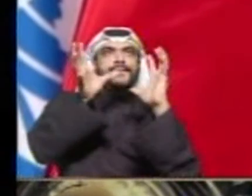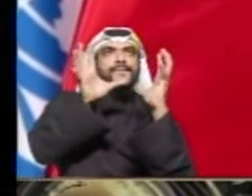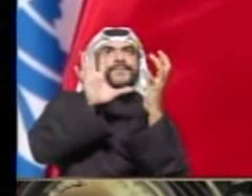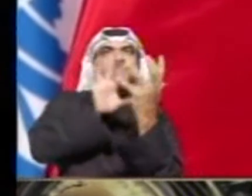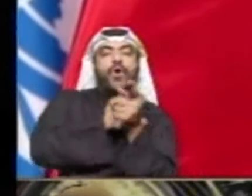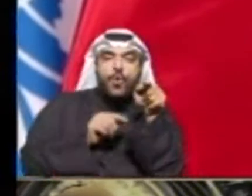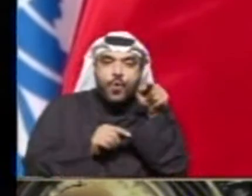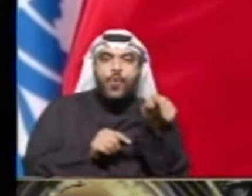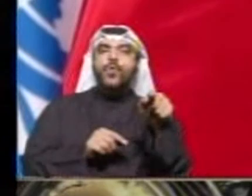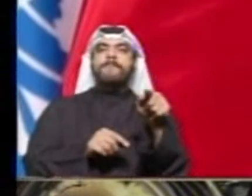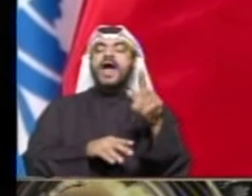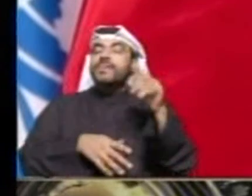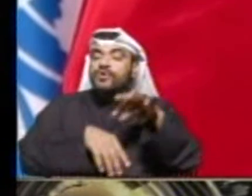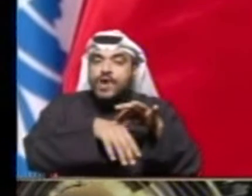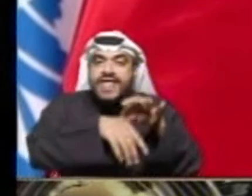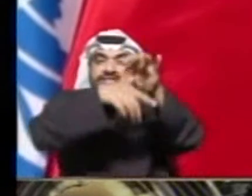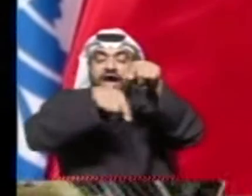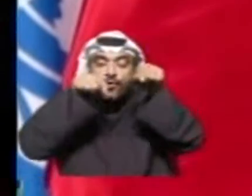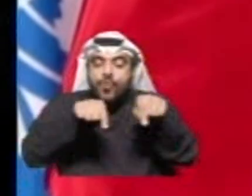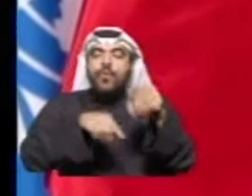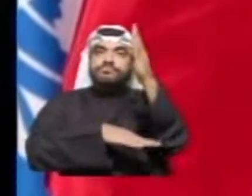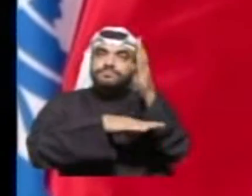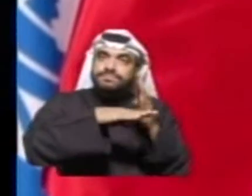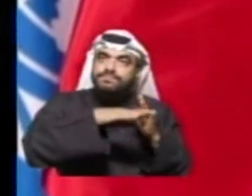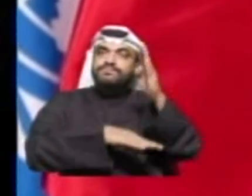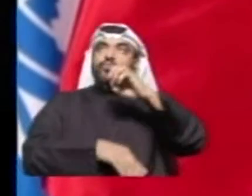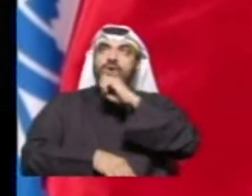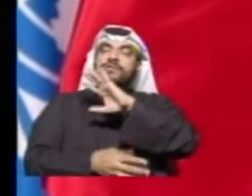تقوم على التنوع الاقتصادي والاستفادة من الطاقات المتجددة